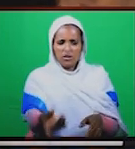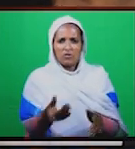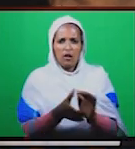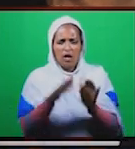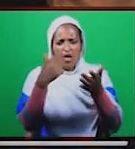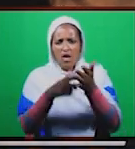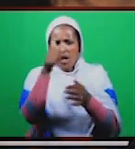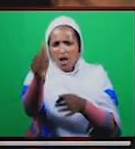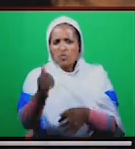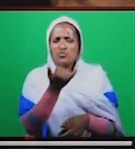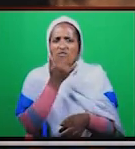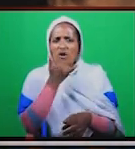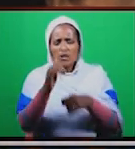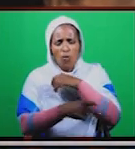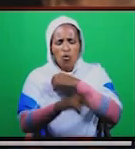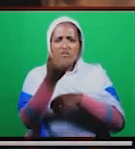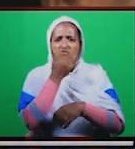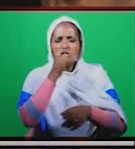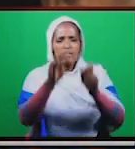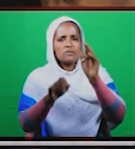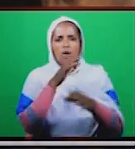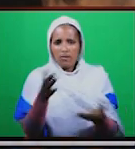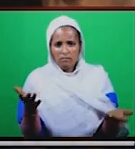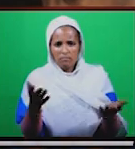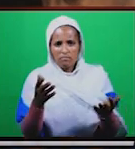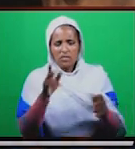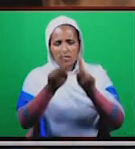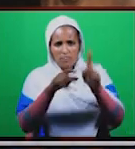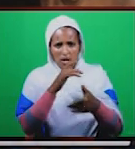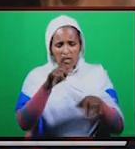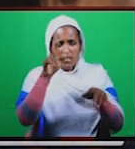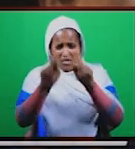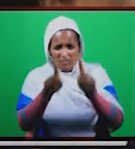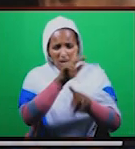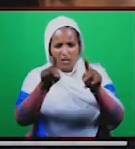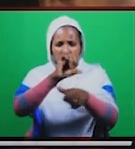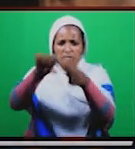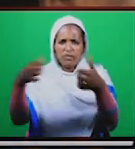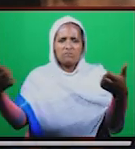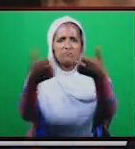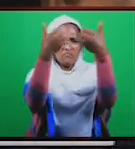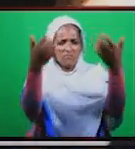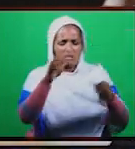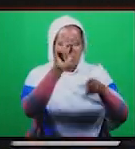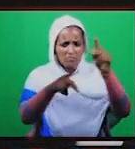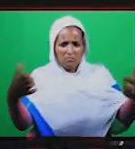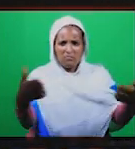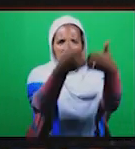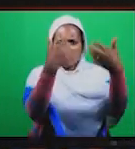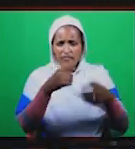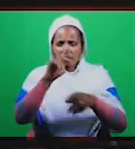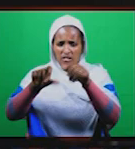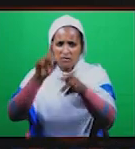የሚባለው 6 ሚሊዮን ጁሽ ነው የፈጀው። ይሄ የራሱ ጥፋት የፖለቲካው ጥፋት ነበር፣ የህዝቡ